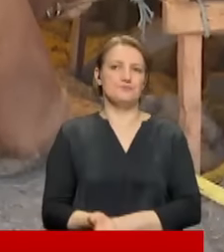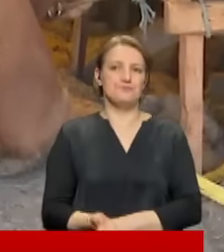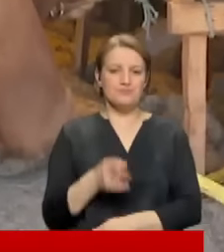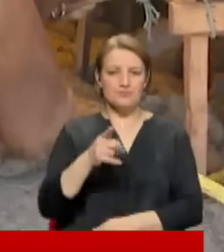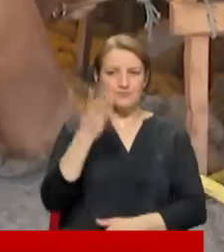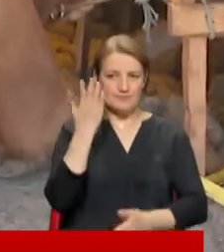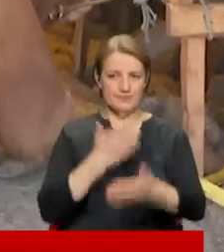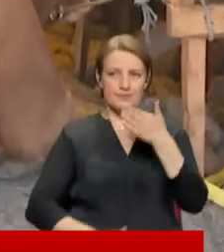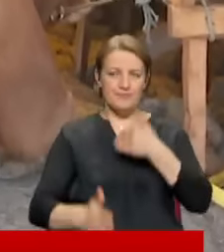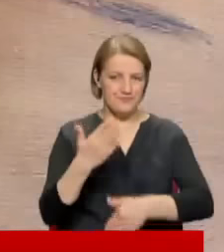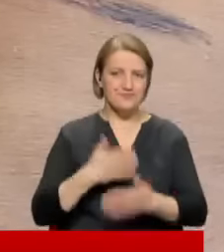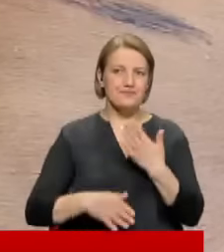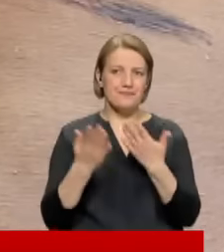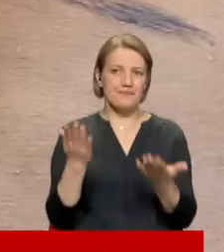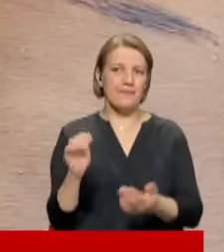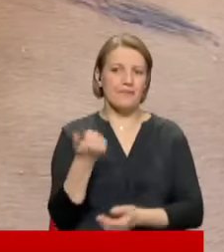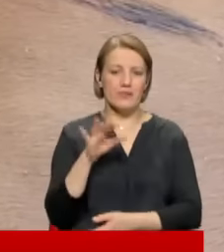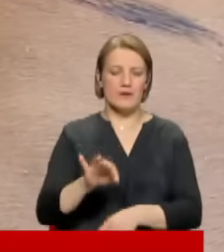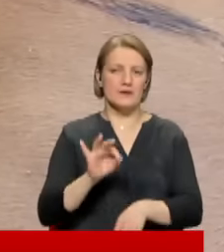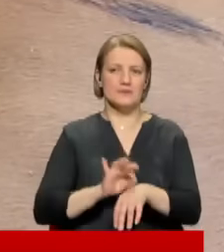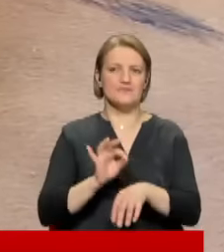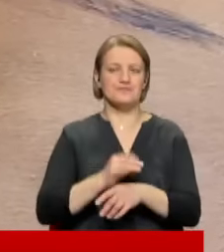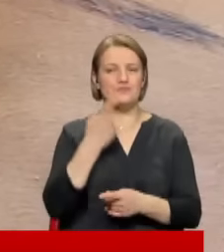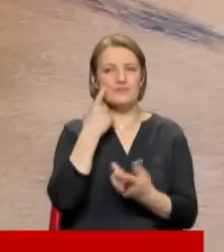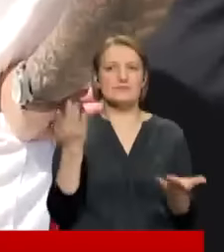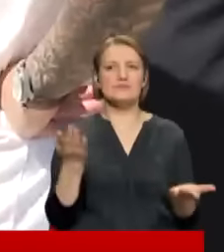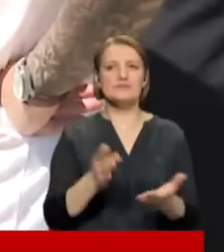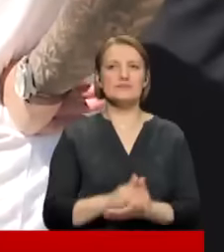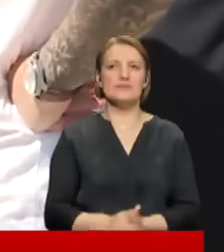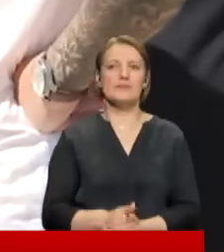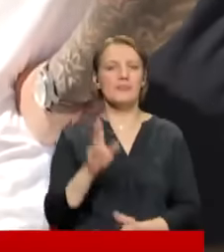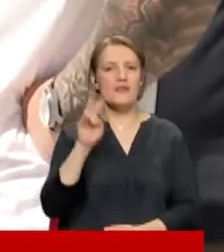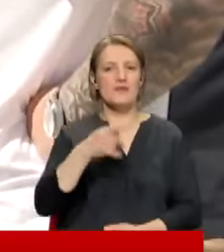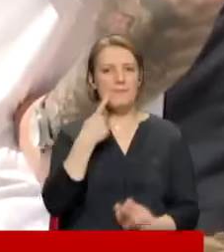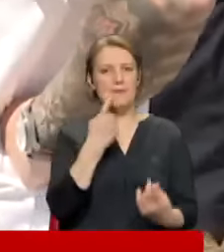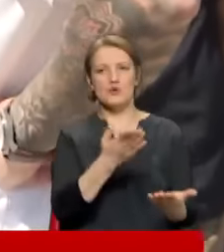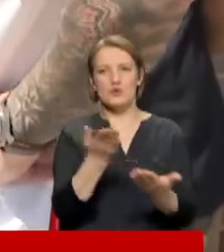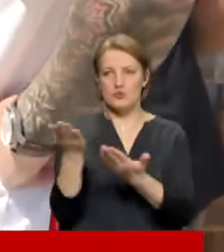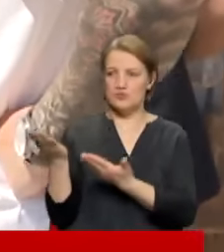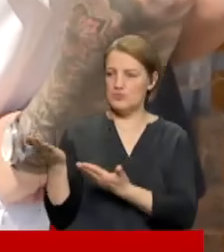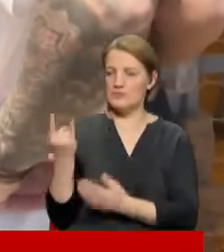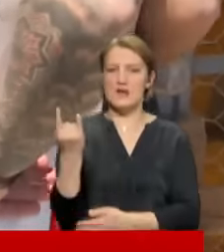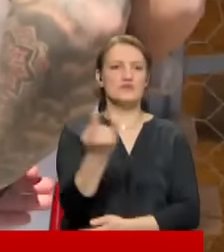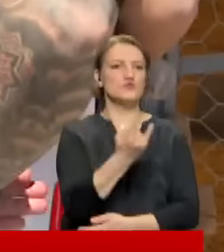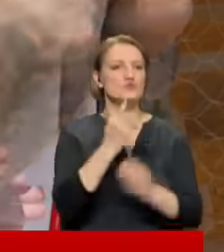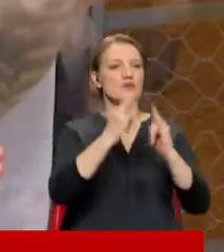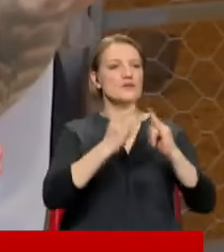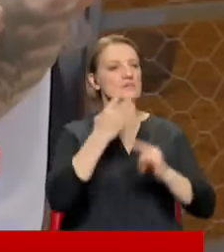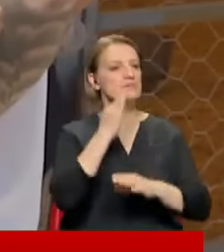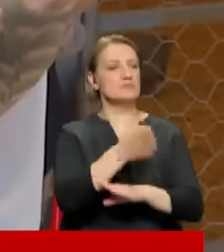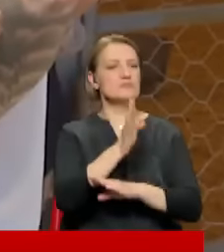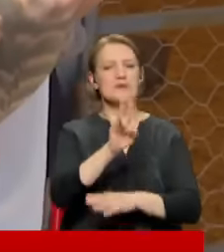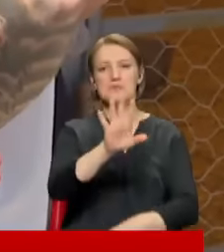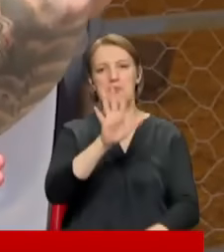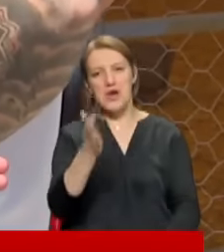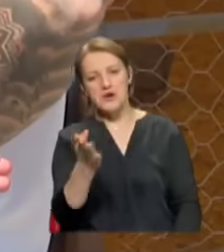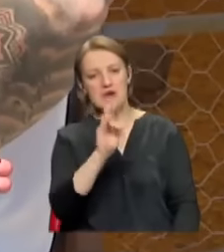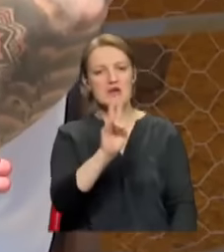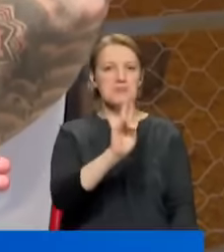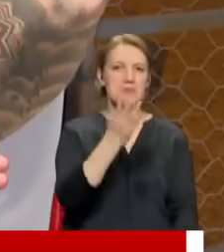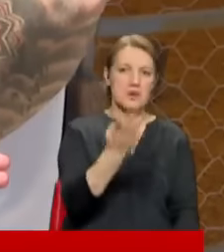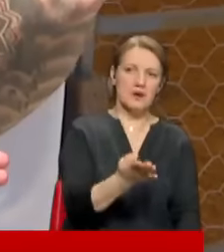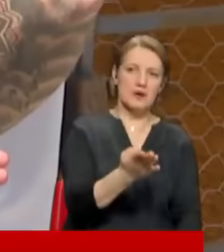bu yorgunluğunuza değiyor mu? Valla şu anda gözükmüyor öyle bir şey. Valla bakıyoruz öyle, geziyoruz çadırları. 25 lira diyorlar, 20